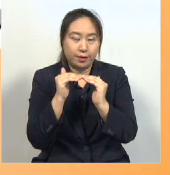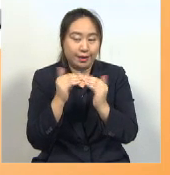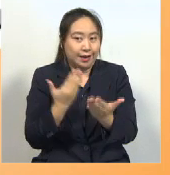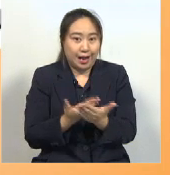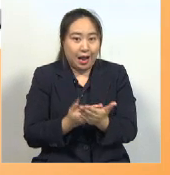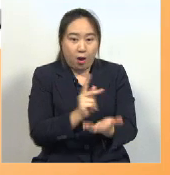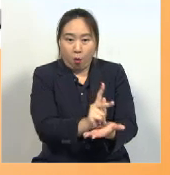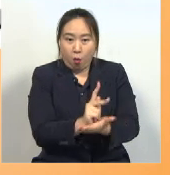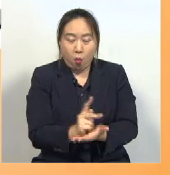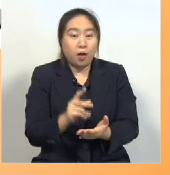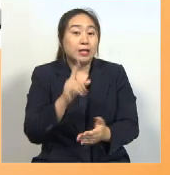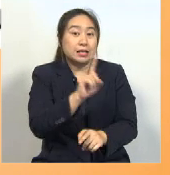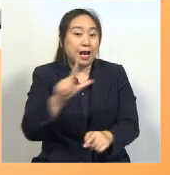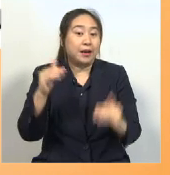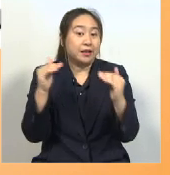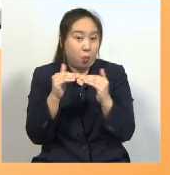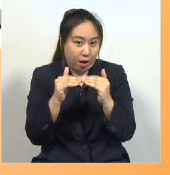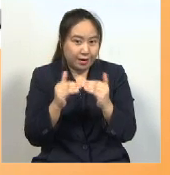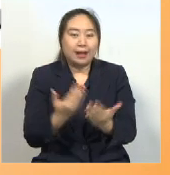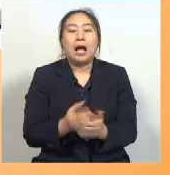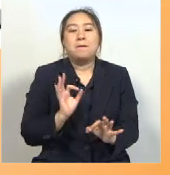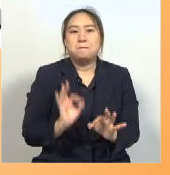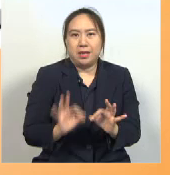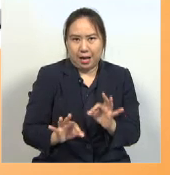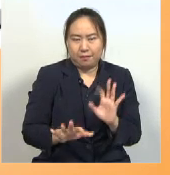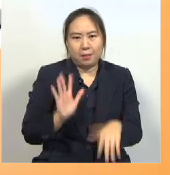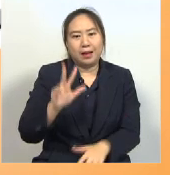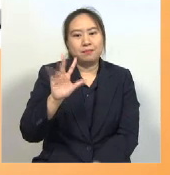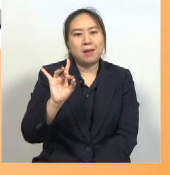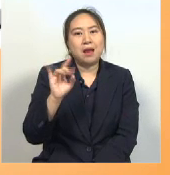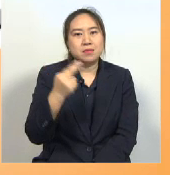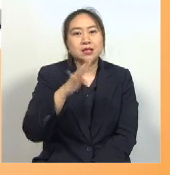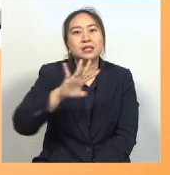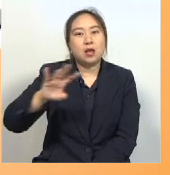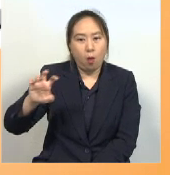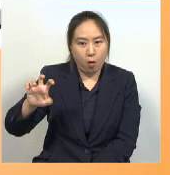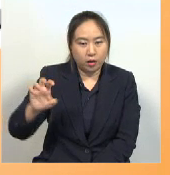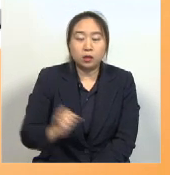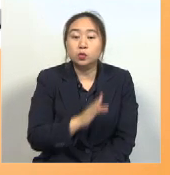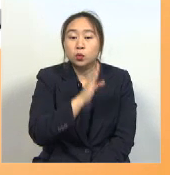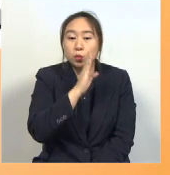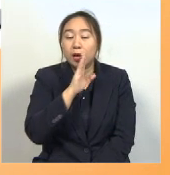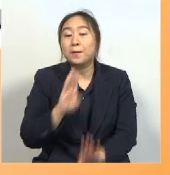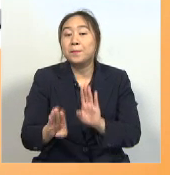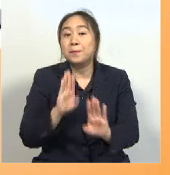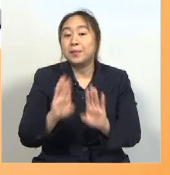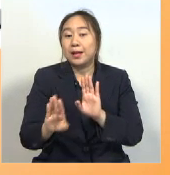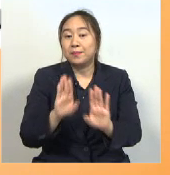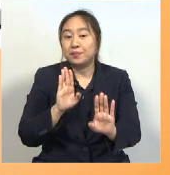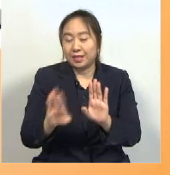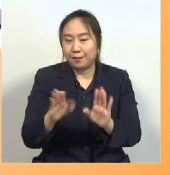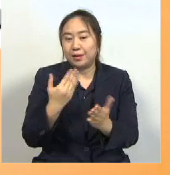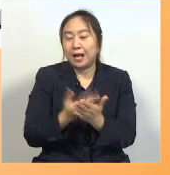ากันจะสามารถประหยัดเงินงวดได้จำนวน 8,400 บาทและหากไปเทียบกับการผ่อนชำระอัตราด